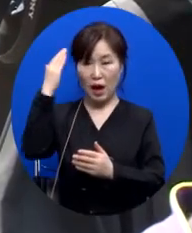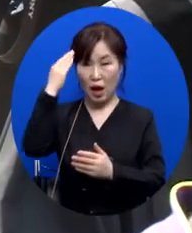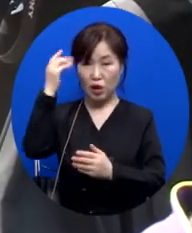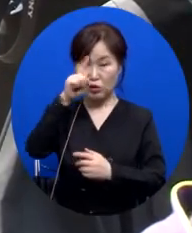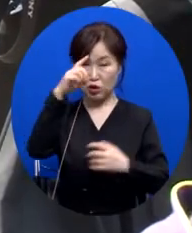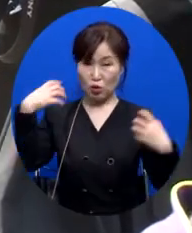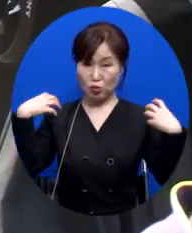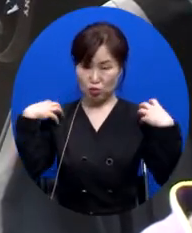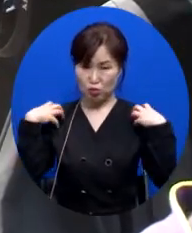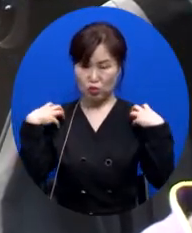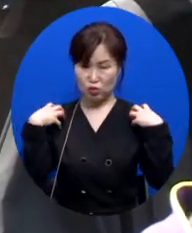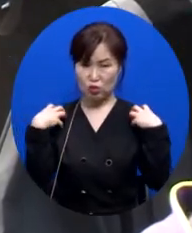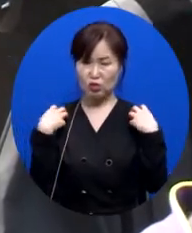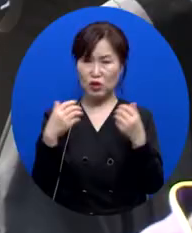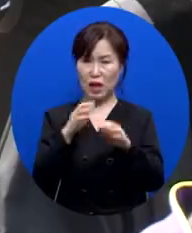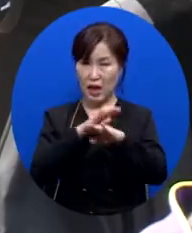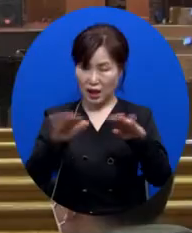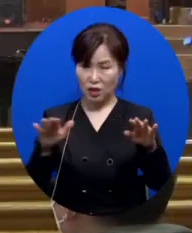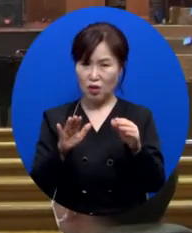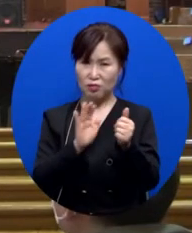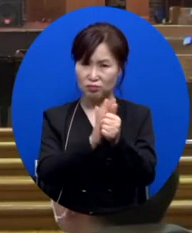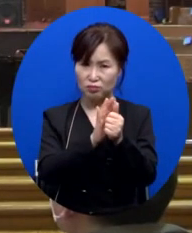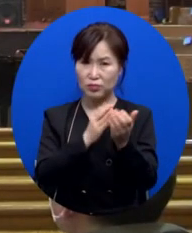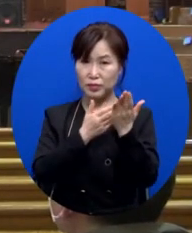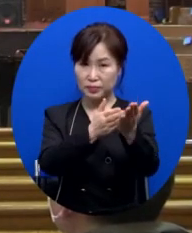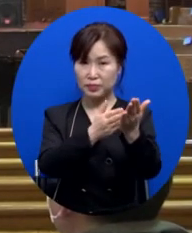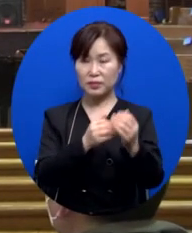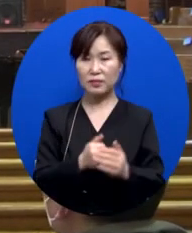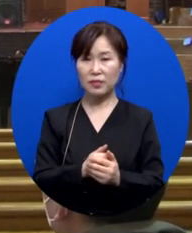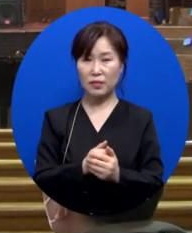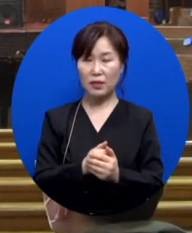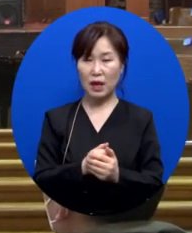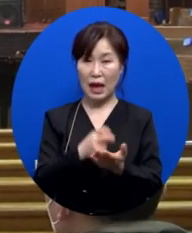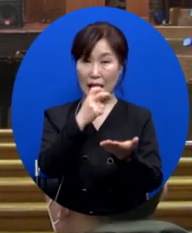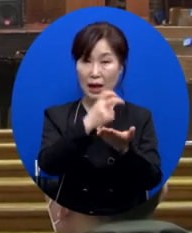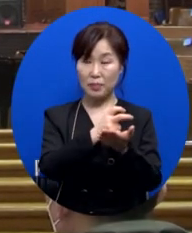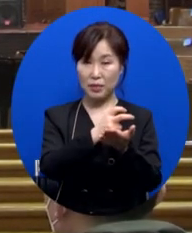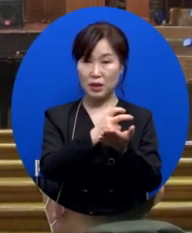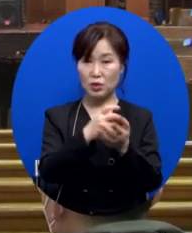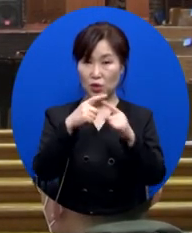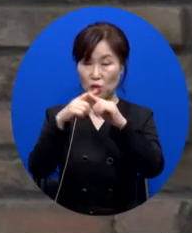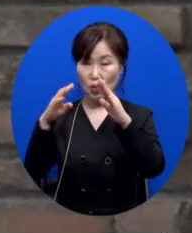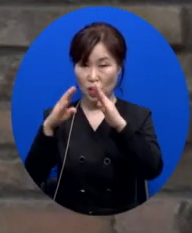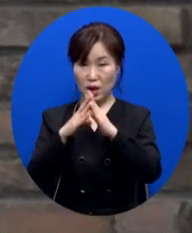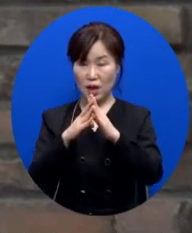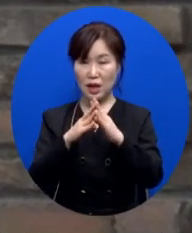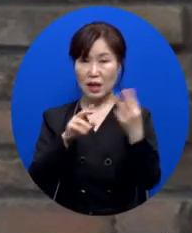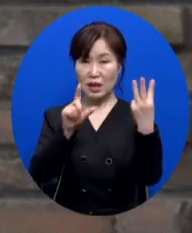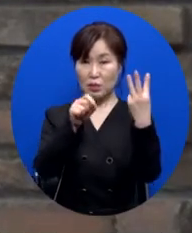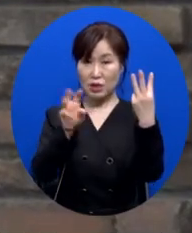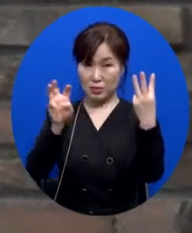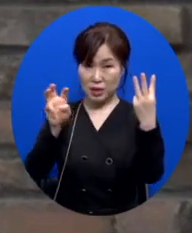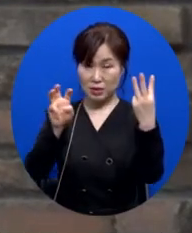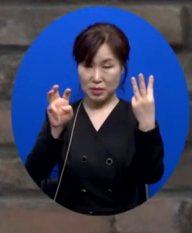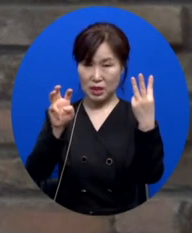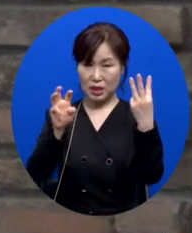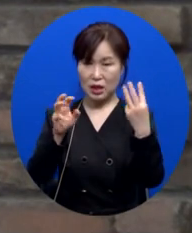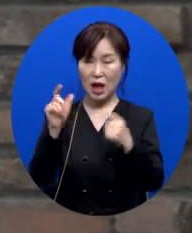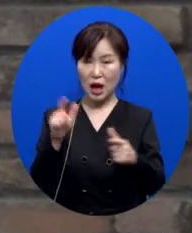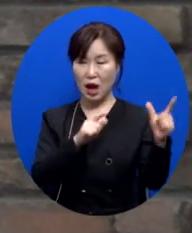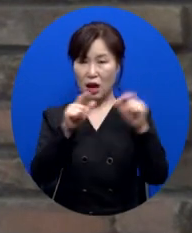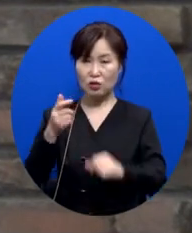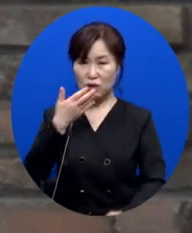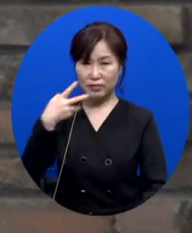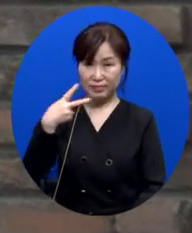실효성 있는 후속조치를 요구했습니다 기독교 대한 감리회 는 3월 30일 미얀마 의 평화를 위한 함께 금식 기도회 를